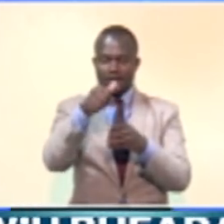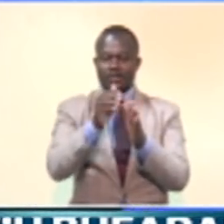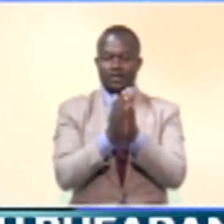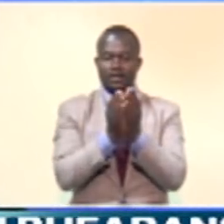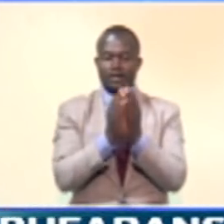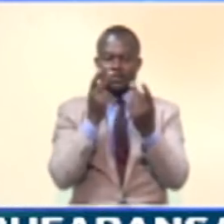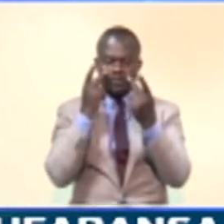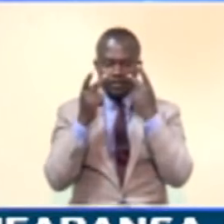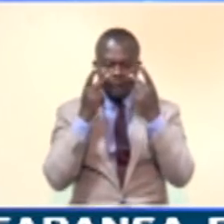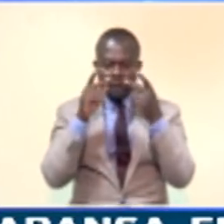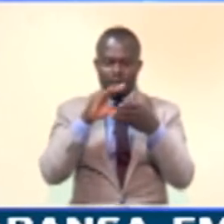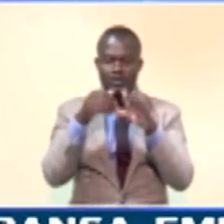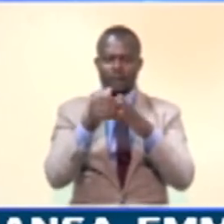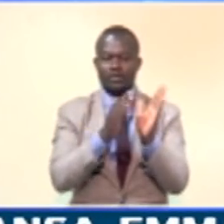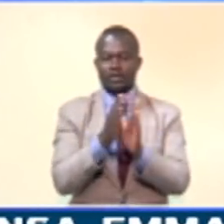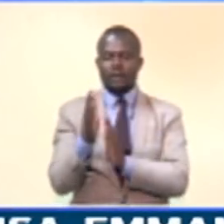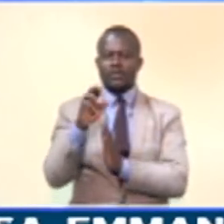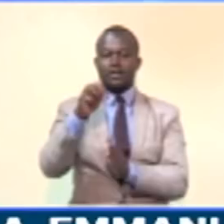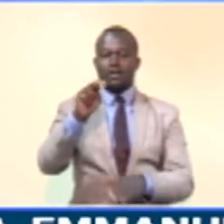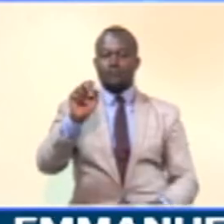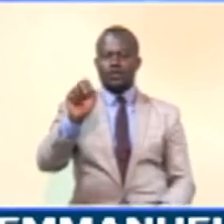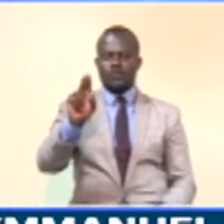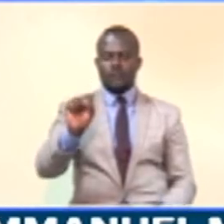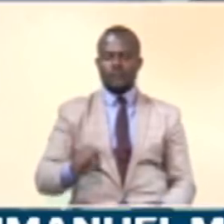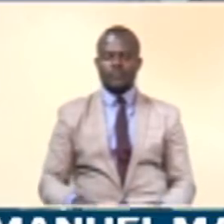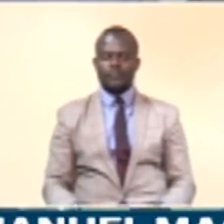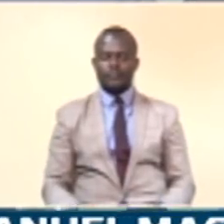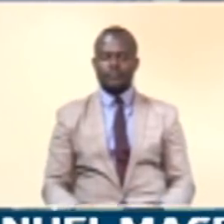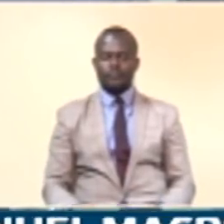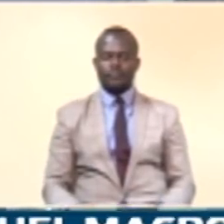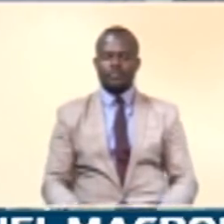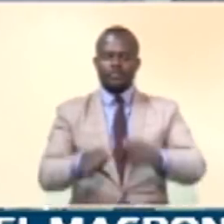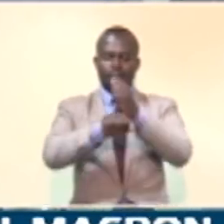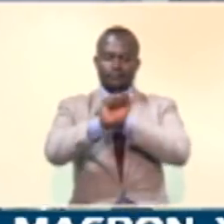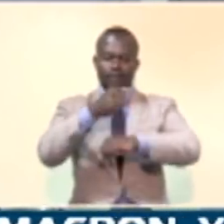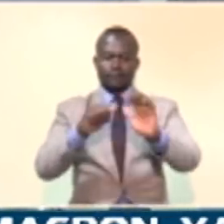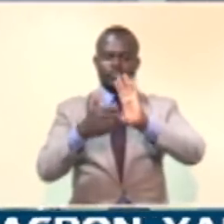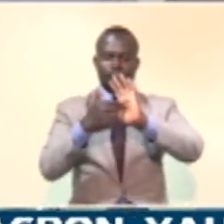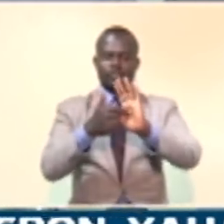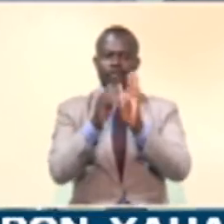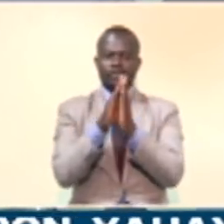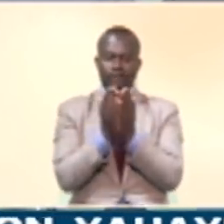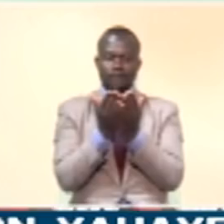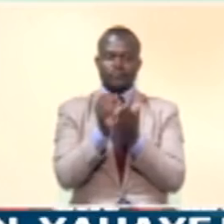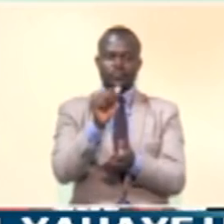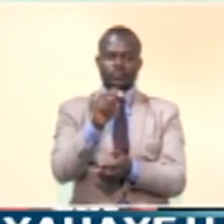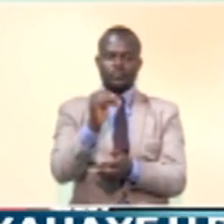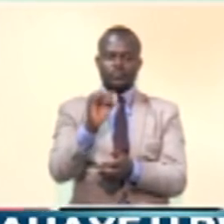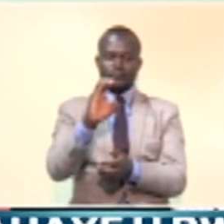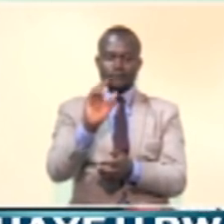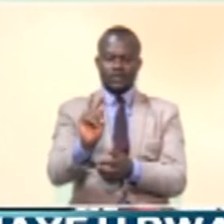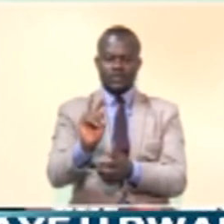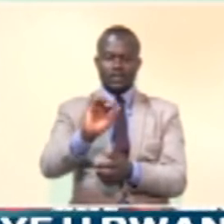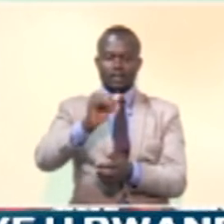gitabo reka tubikurikire mu nkuru twateguriwe na Bienvenue Redemptus. Igikorwa cyo kumurika igitabo umwanditsi Anike Kayitesi